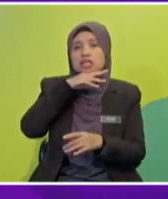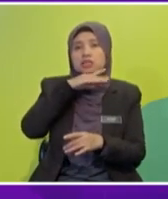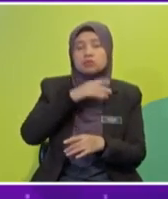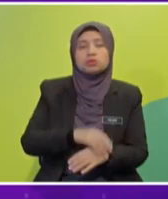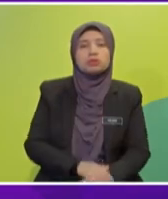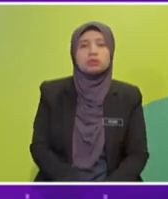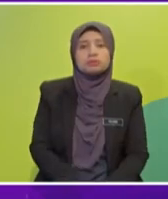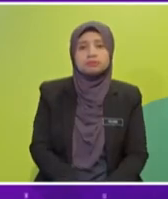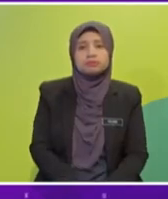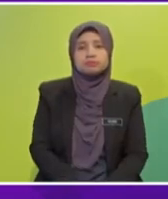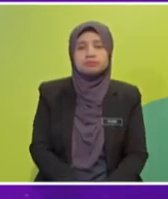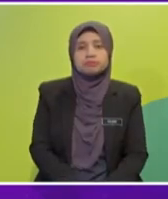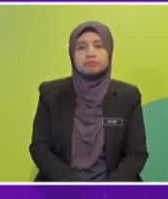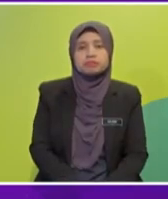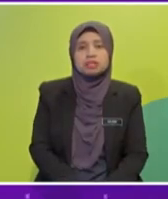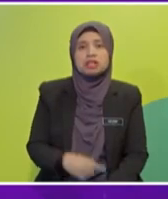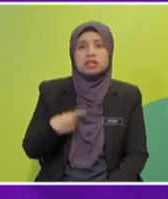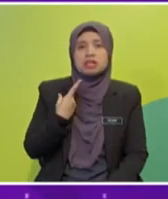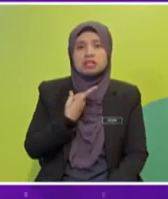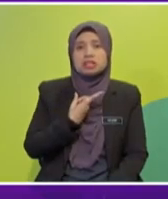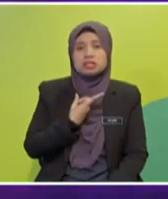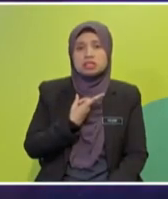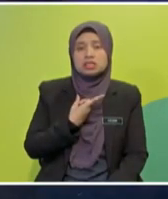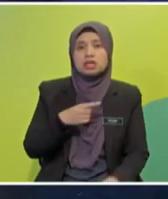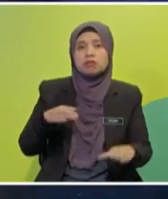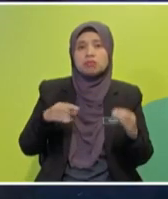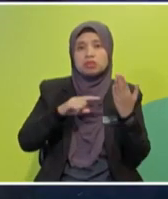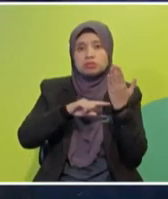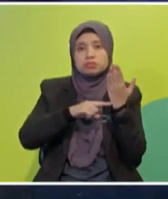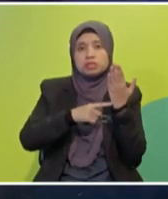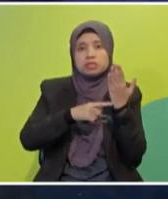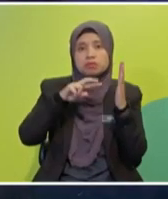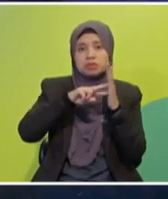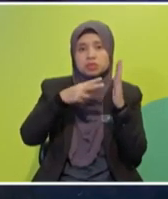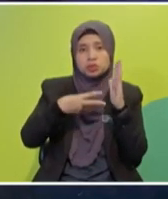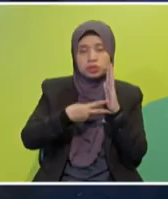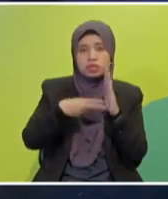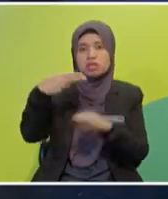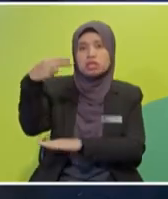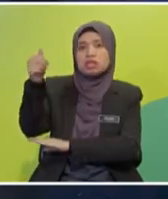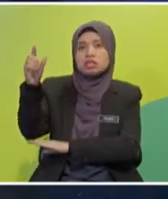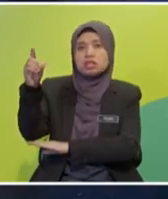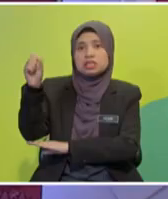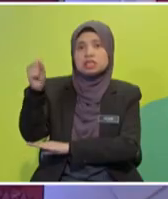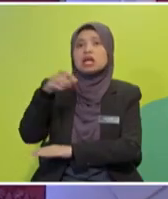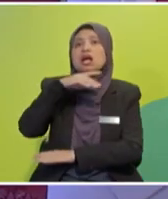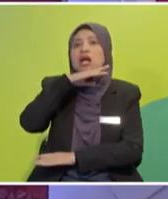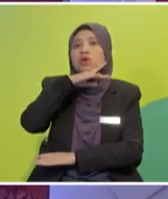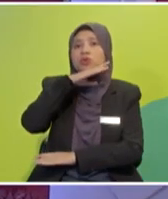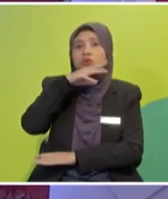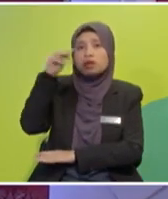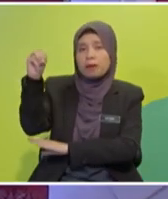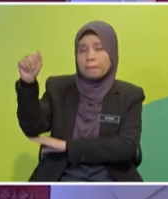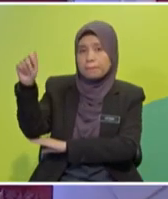Ya, terima kasih. Kita buat semula pengukuhan maksud hadas tadi, iaitu kekotoran maknawi pada